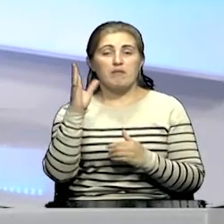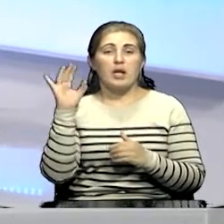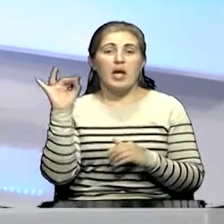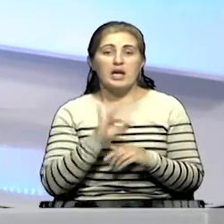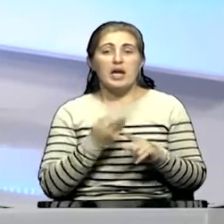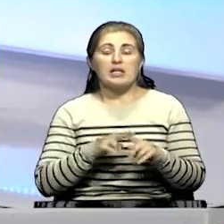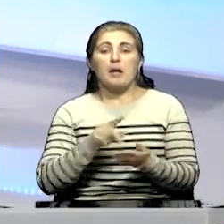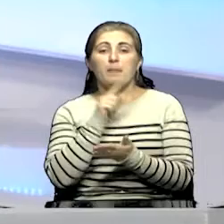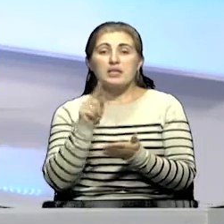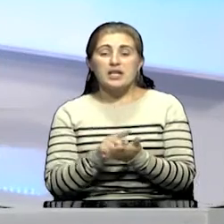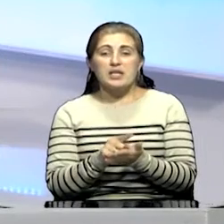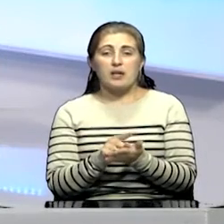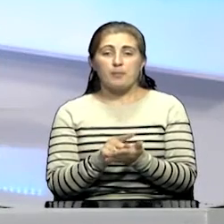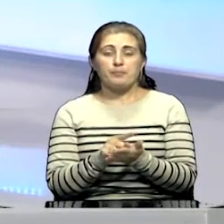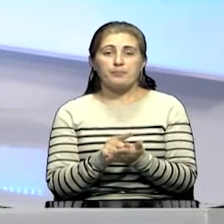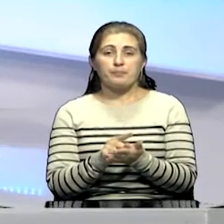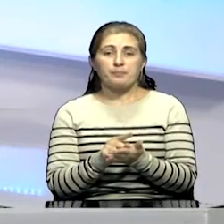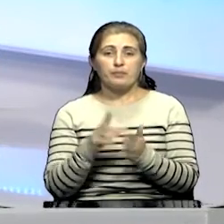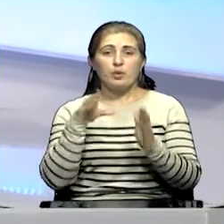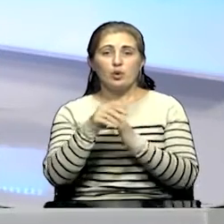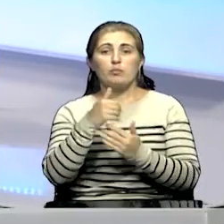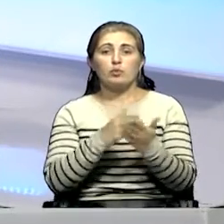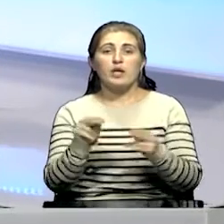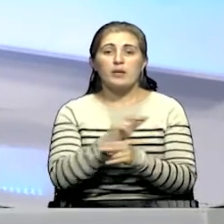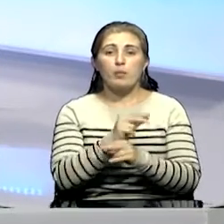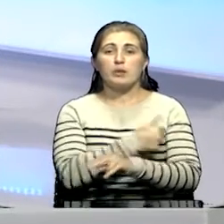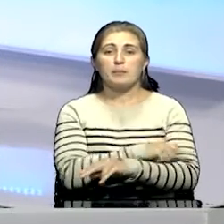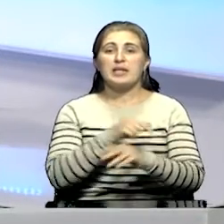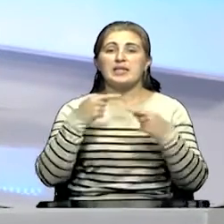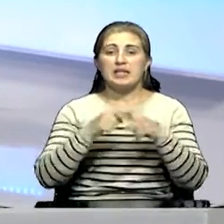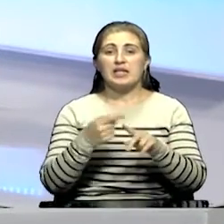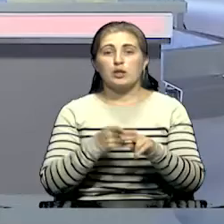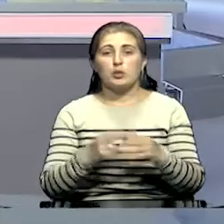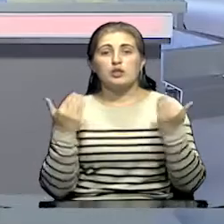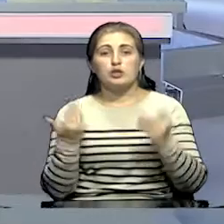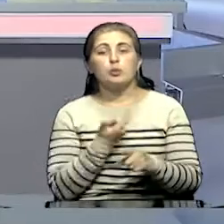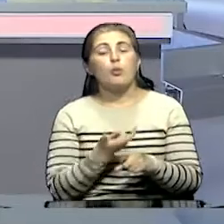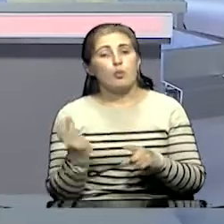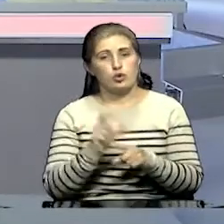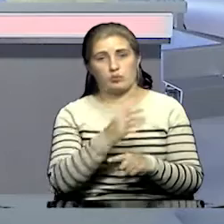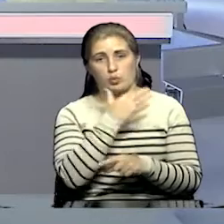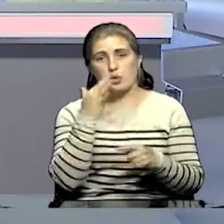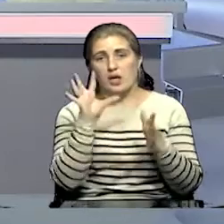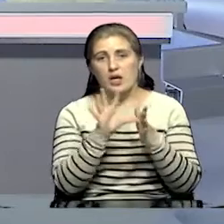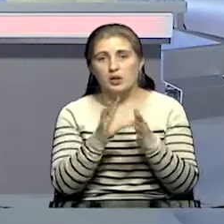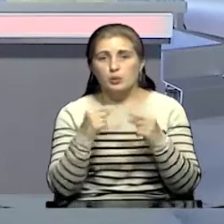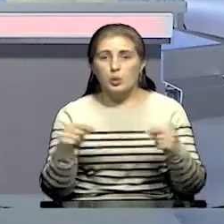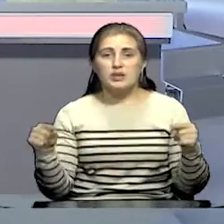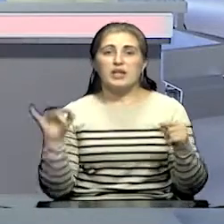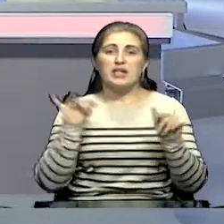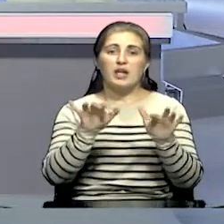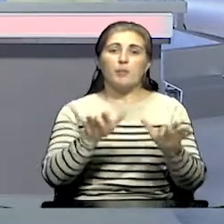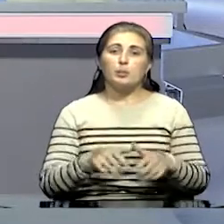обязательно идет обслуживание ремонт медтехники в которой сейчас очень много электроники и компьютерной